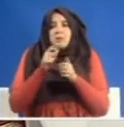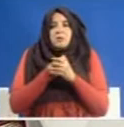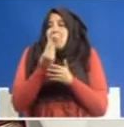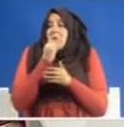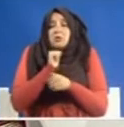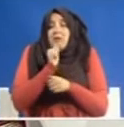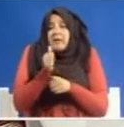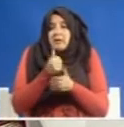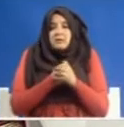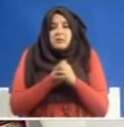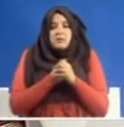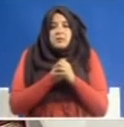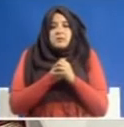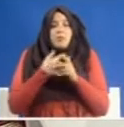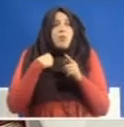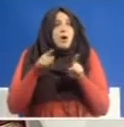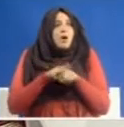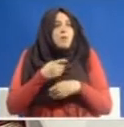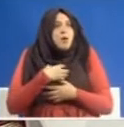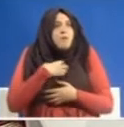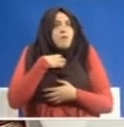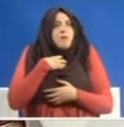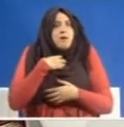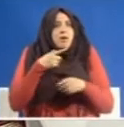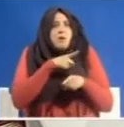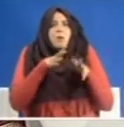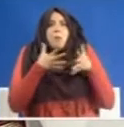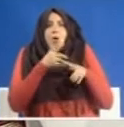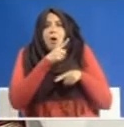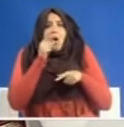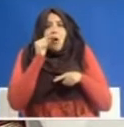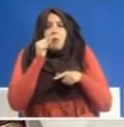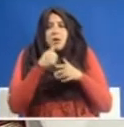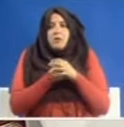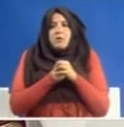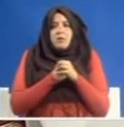أكله إني مفزوعة مرعوبة من هذا الزوج